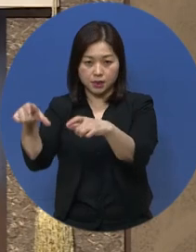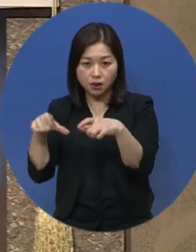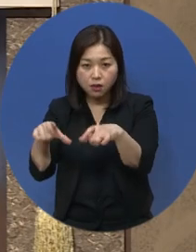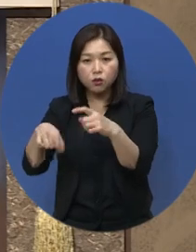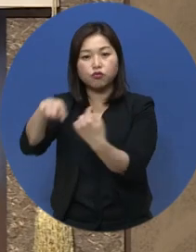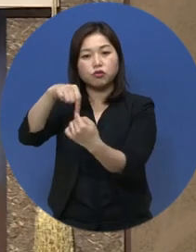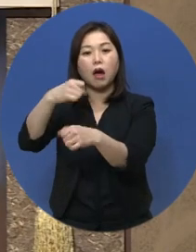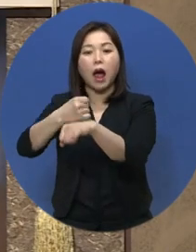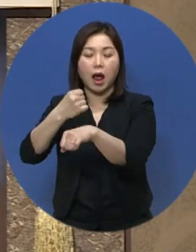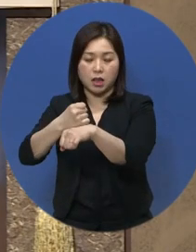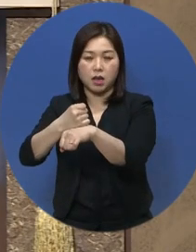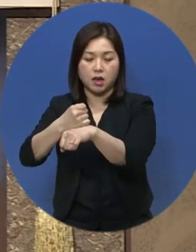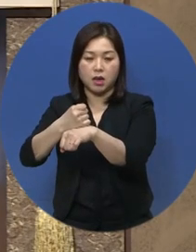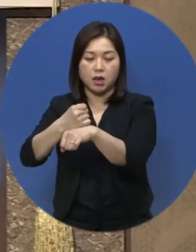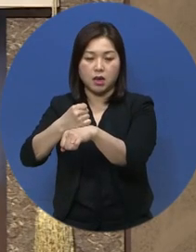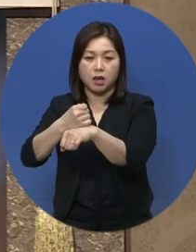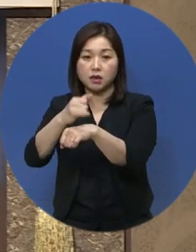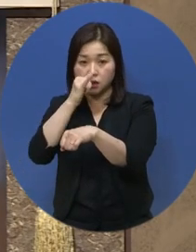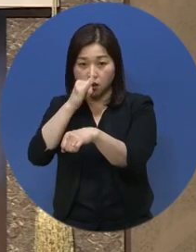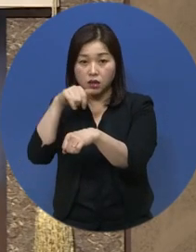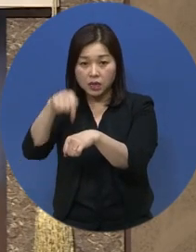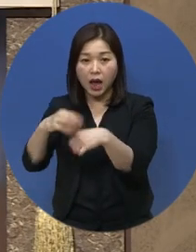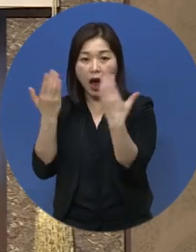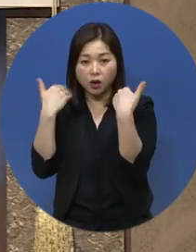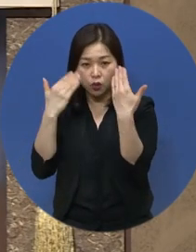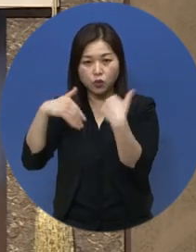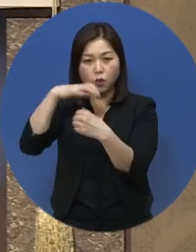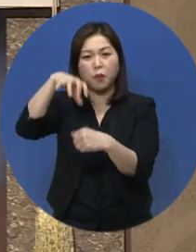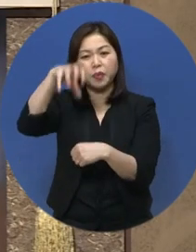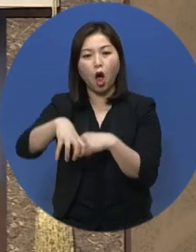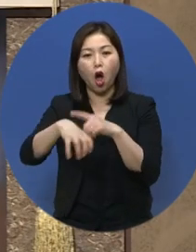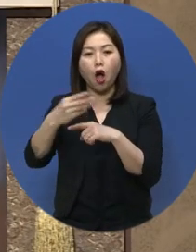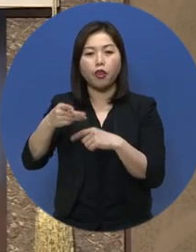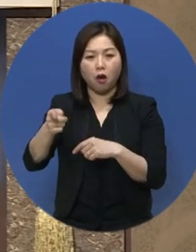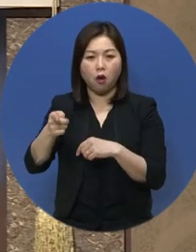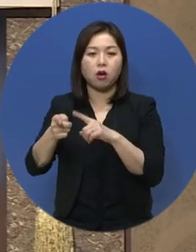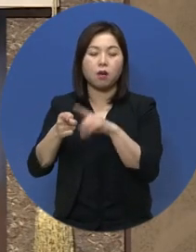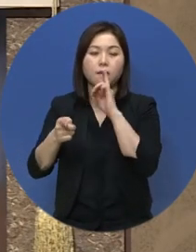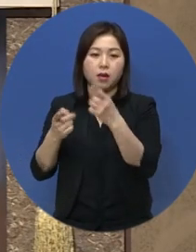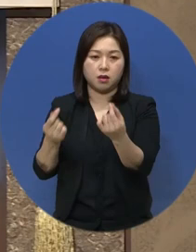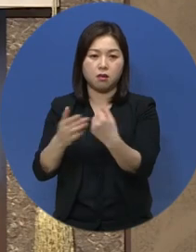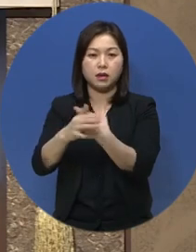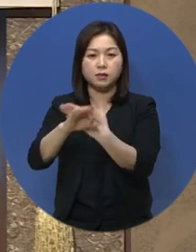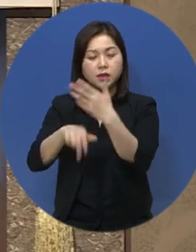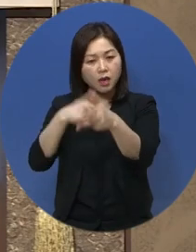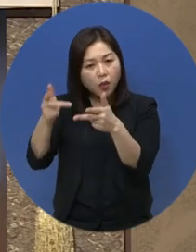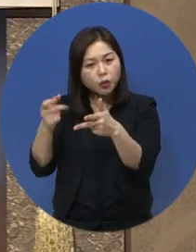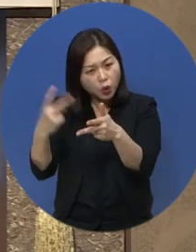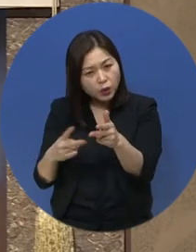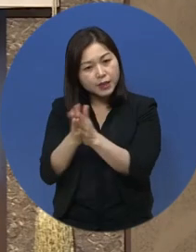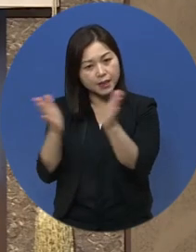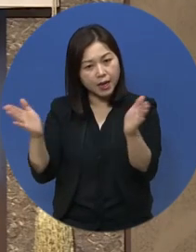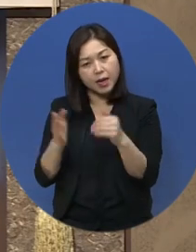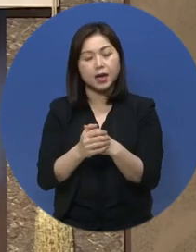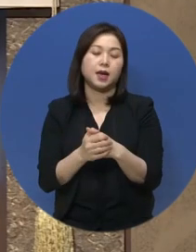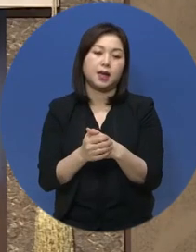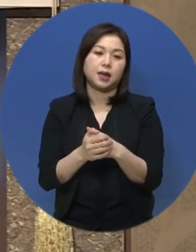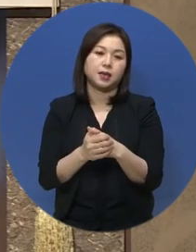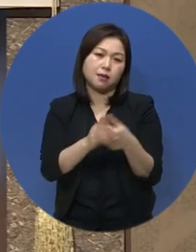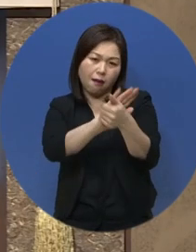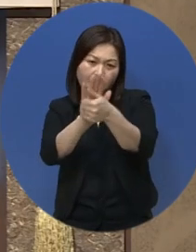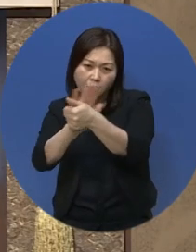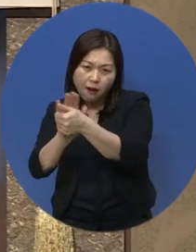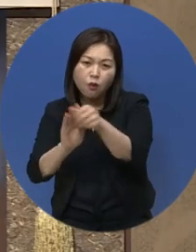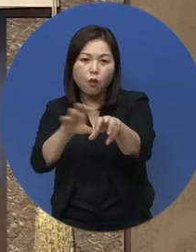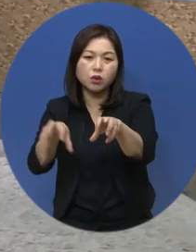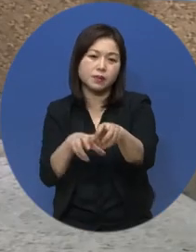바로 학교 돌봄터라고 또 만들게 된 거죠. 네. 이미 시범 사업도 네. 또 한 거예요. 그러니까 전달 체계가 너무 많아진 거죠.